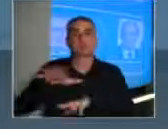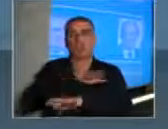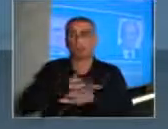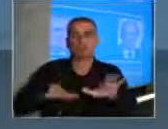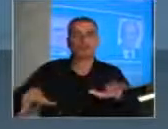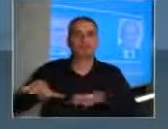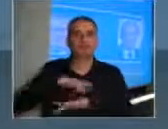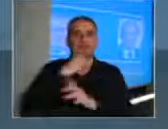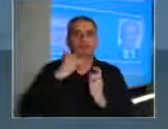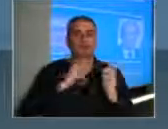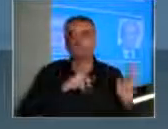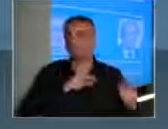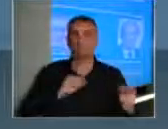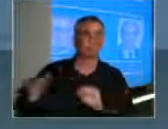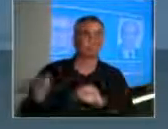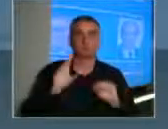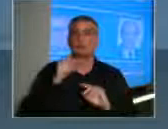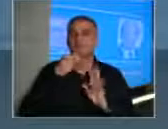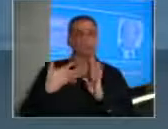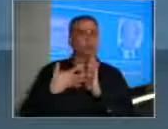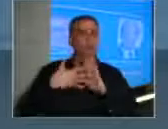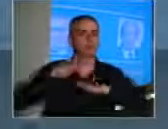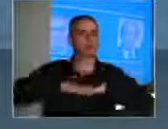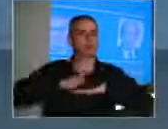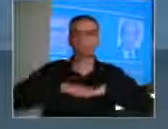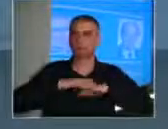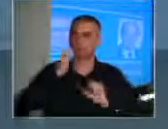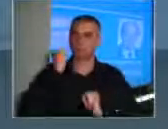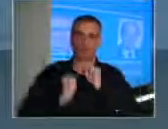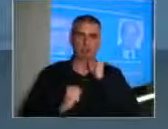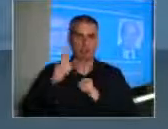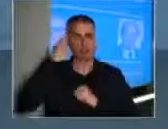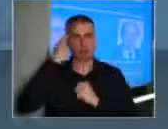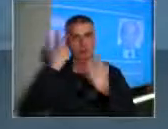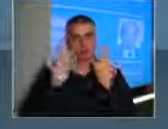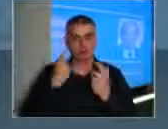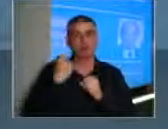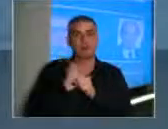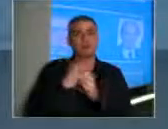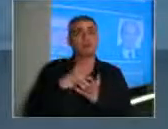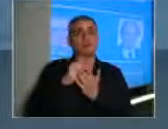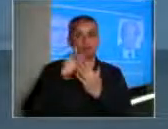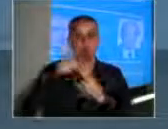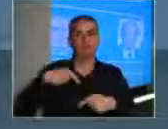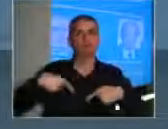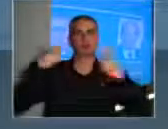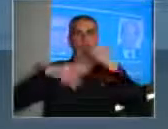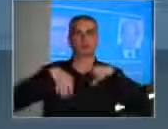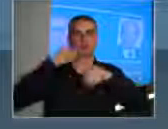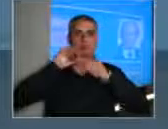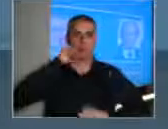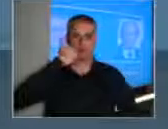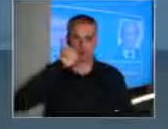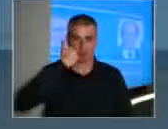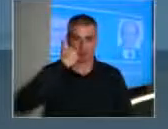מתחוללות כרגע תנועות שגם לסוקרים המנוסים קשה לעמוד, והם ימשיכו לפעול גם במהלך יום ההצבעה